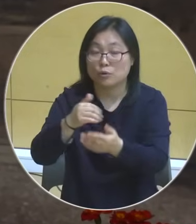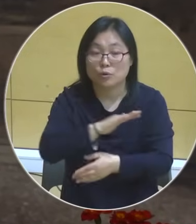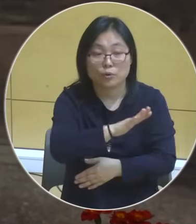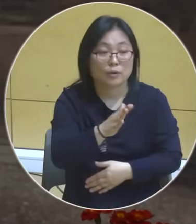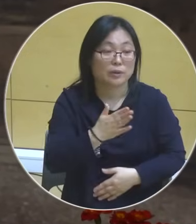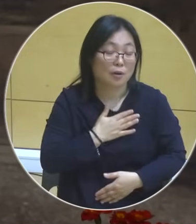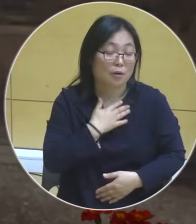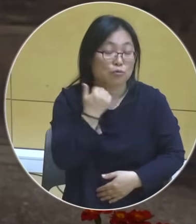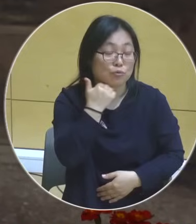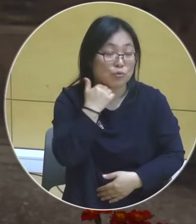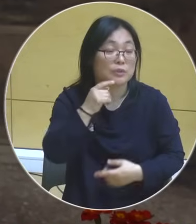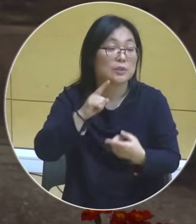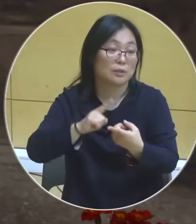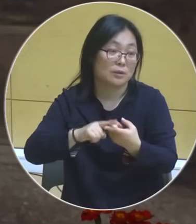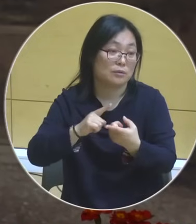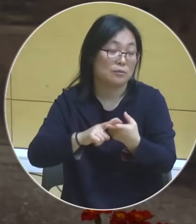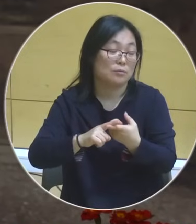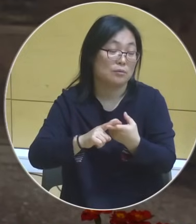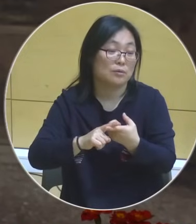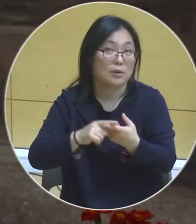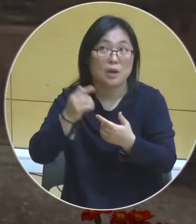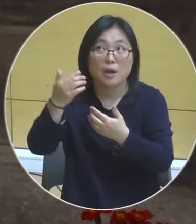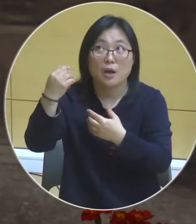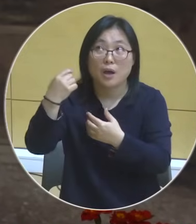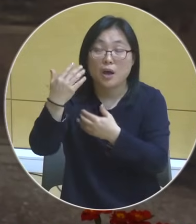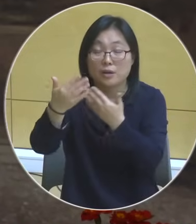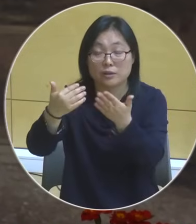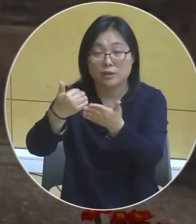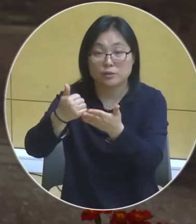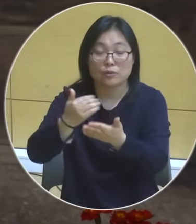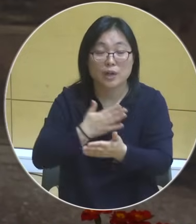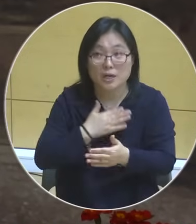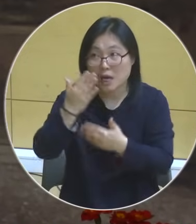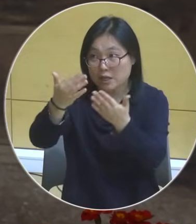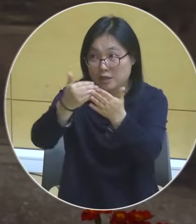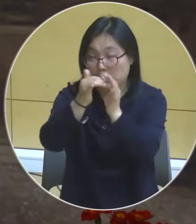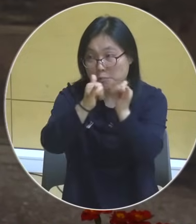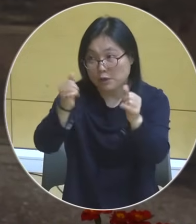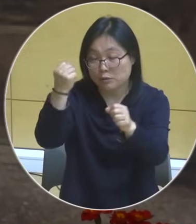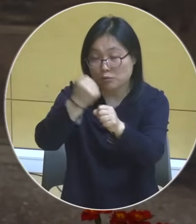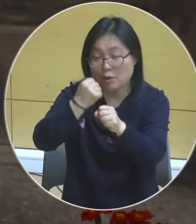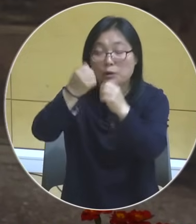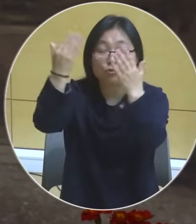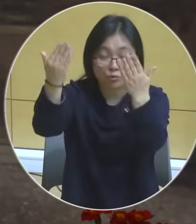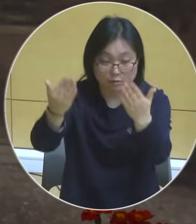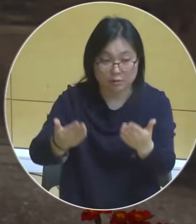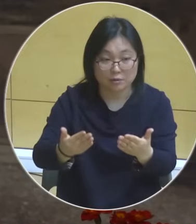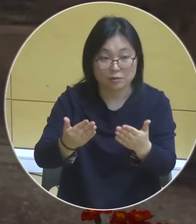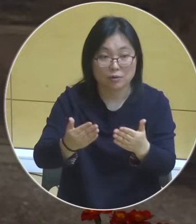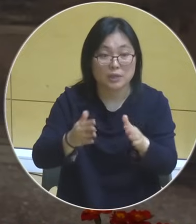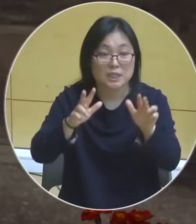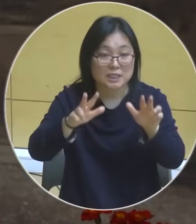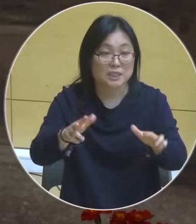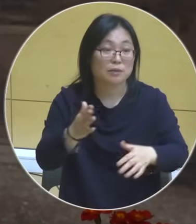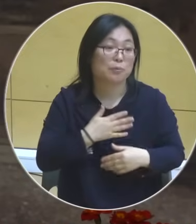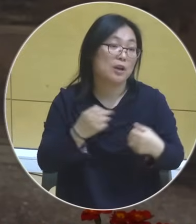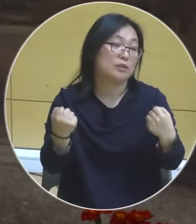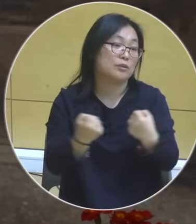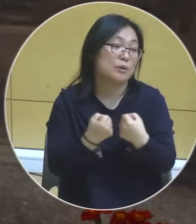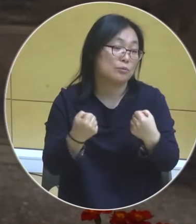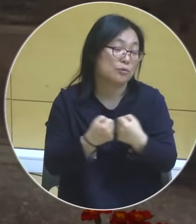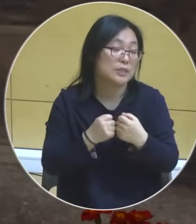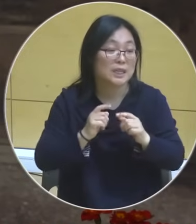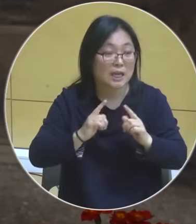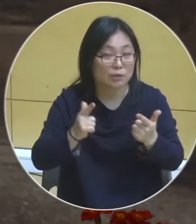내가 어떤 사람이라는 것, 바로 하나님께서 나를 하나님의 백성 삼으셨다는 것, 지금 내가 싸우는 것이 아니라